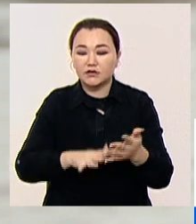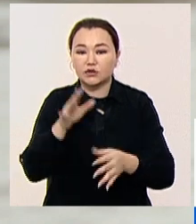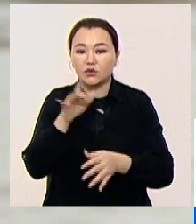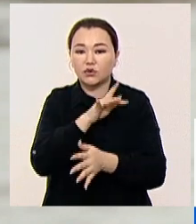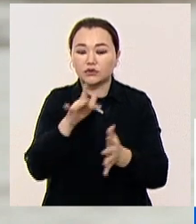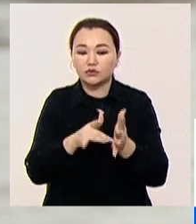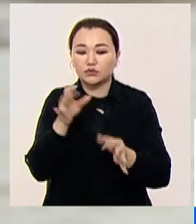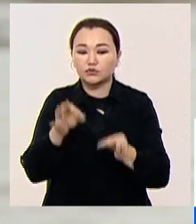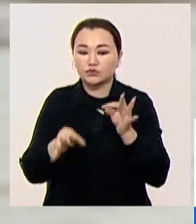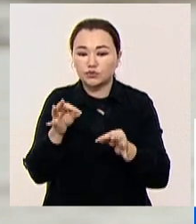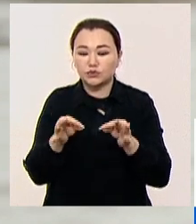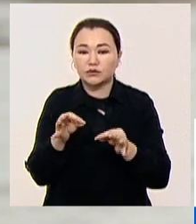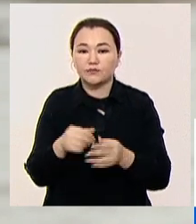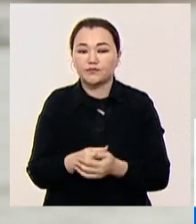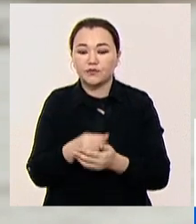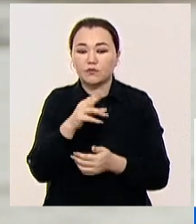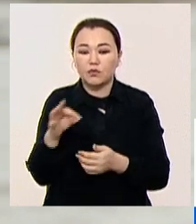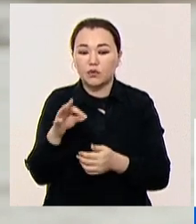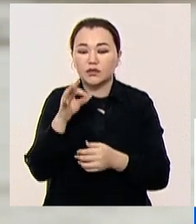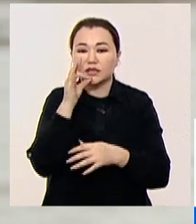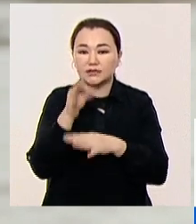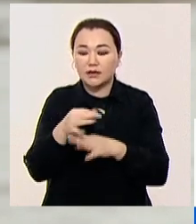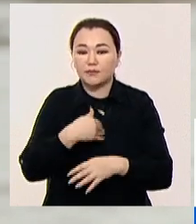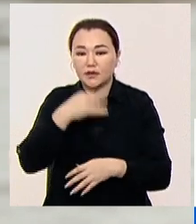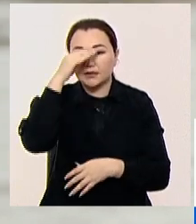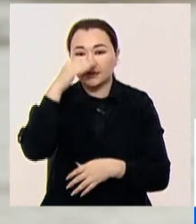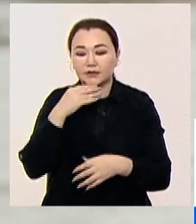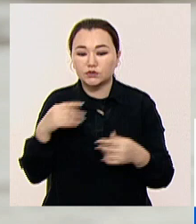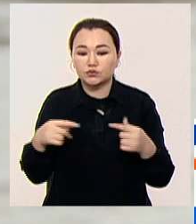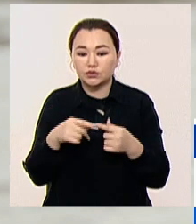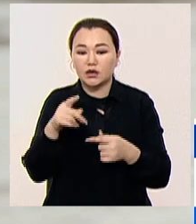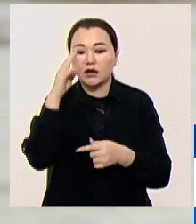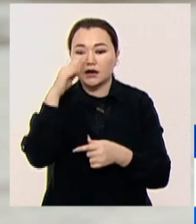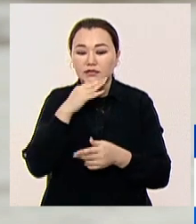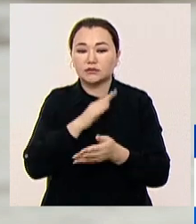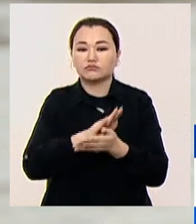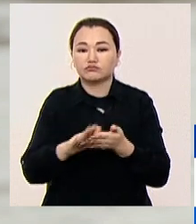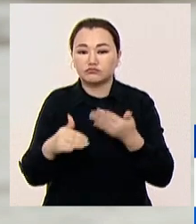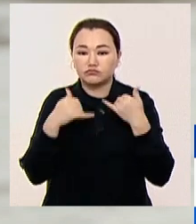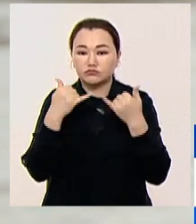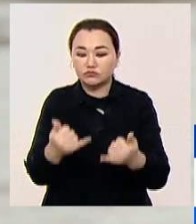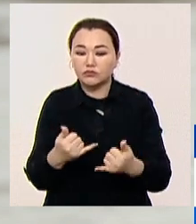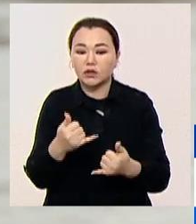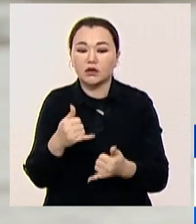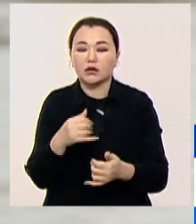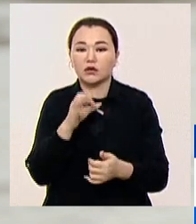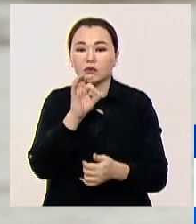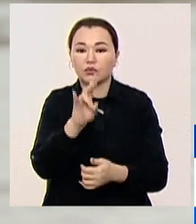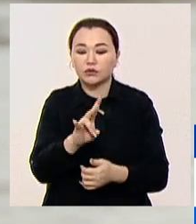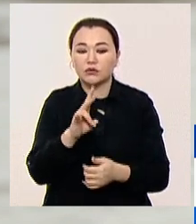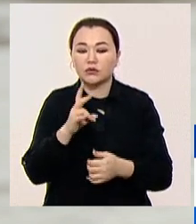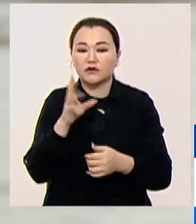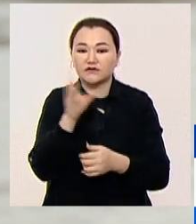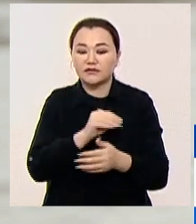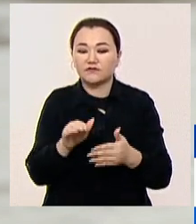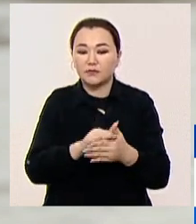городской суд по определению отцовства. Суд его отцовство удовлетворили. И он все